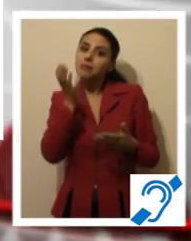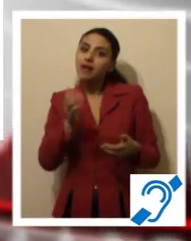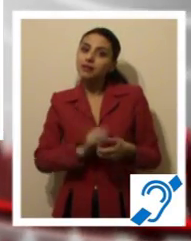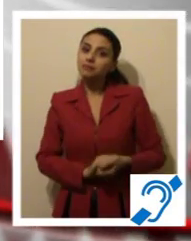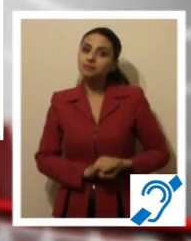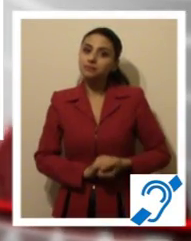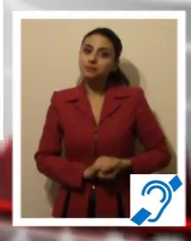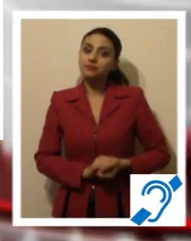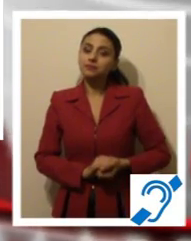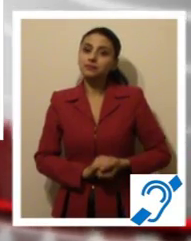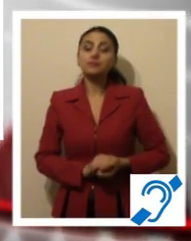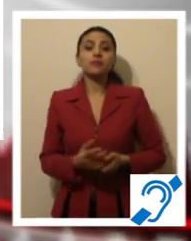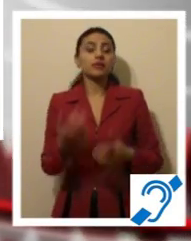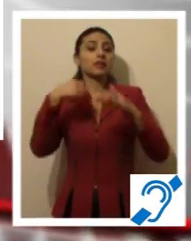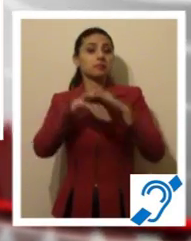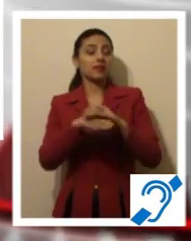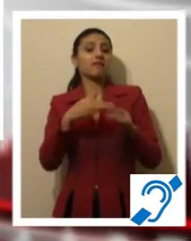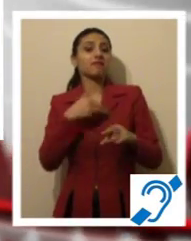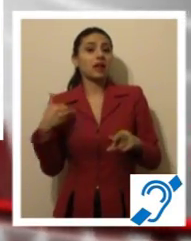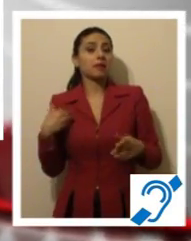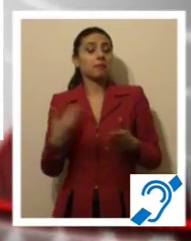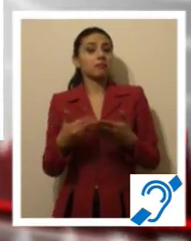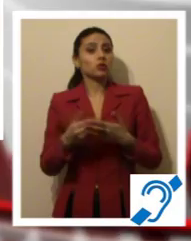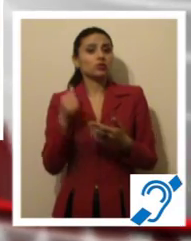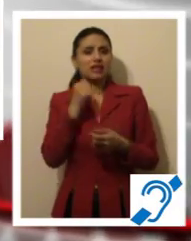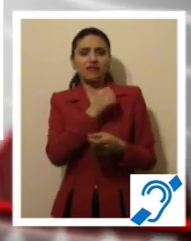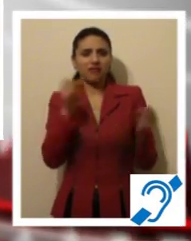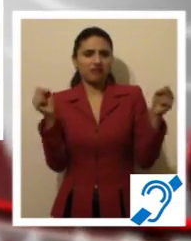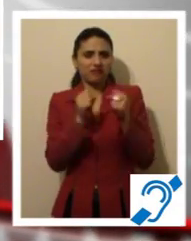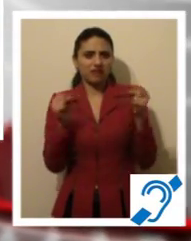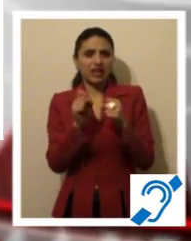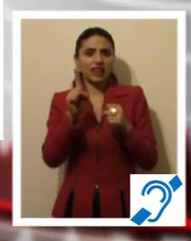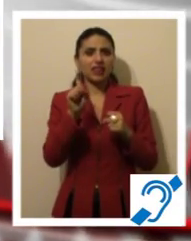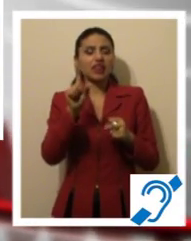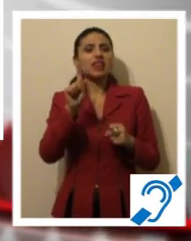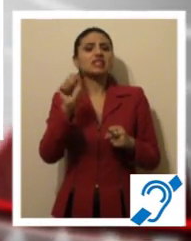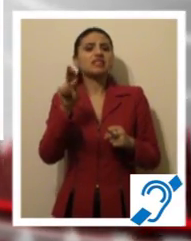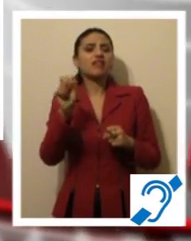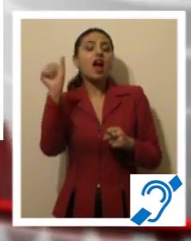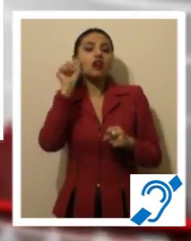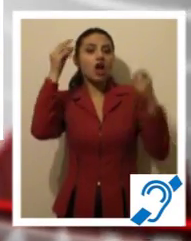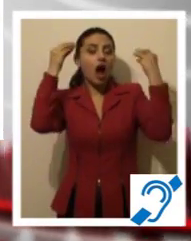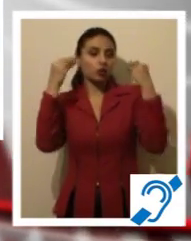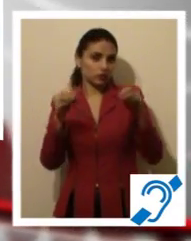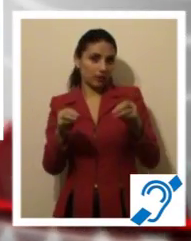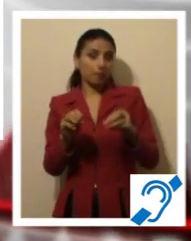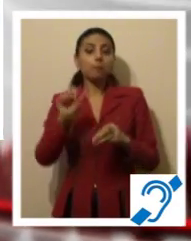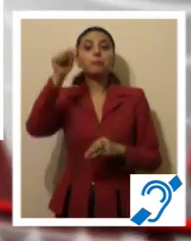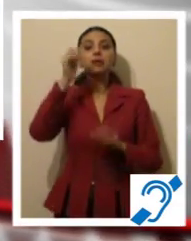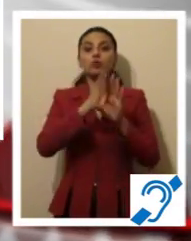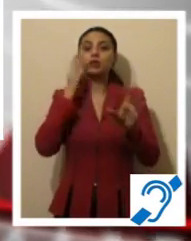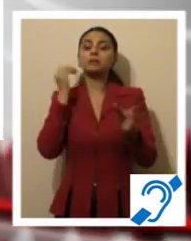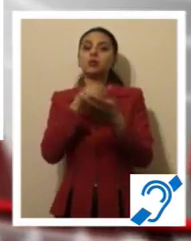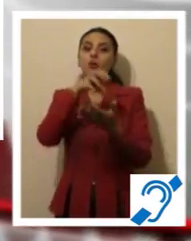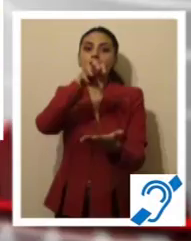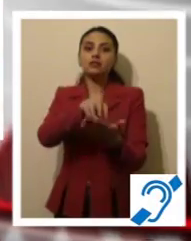fondul avertizărilor meteorologice pentru fenomene severe, DSVS Argeș și recomandă. În primul rând, asigurarea unui